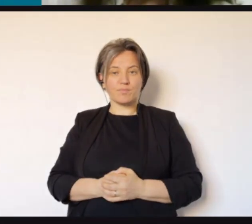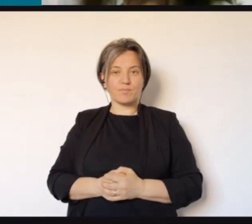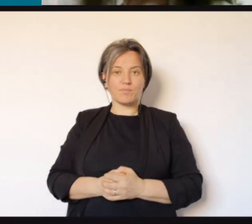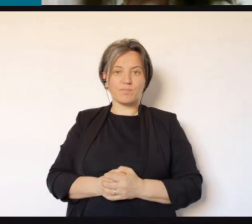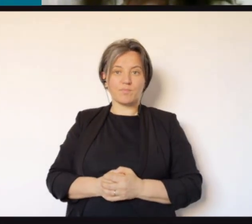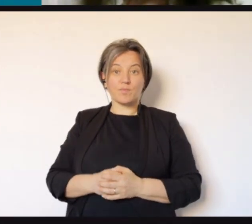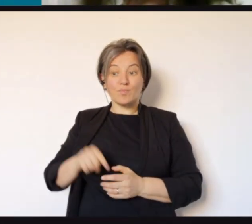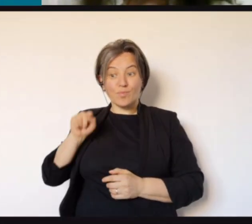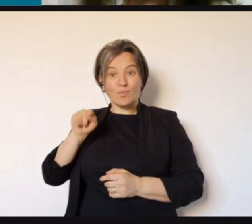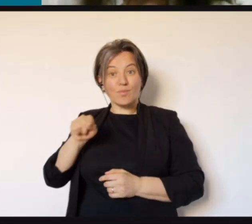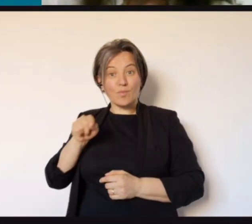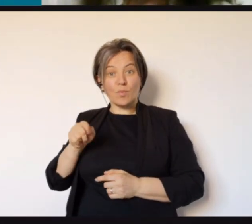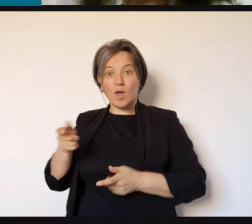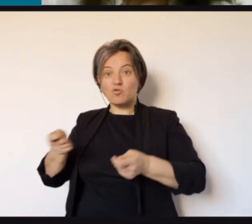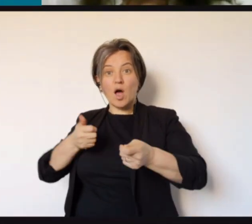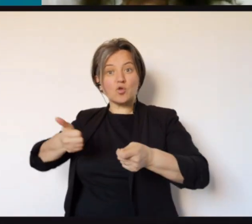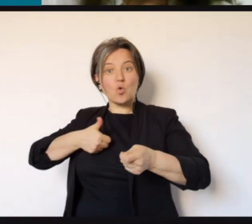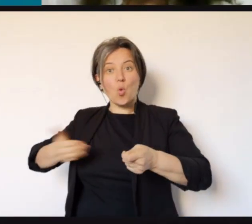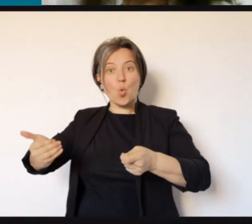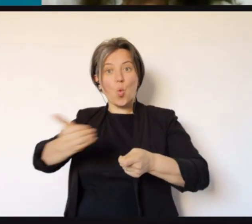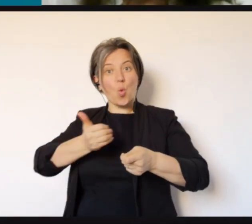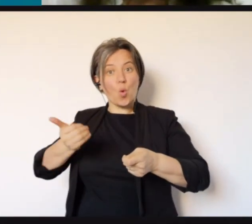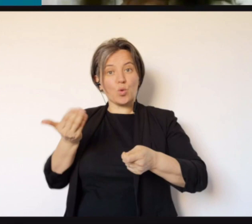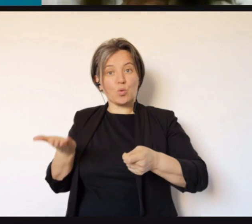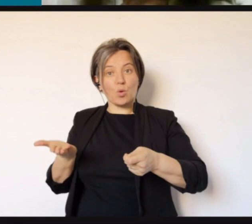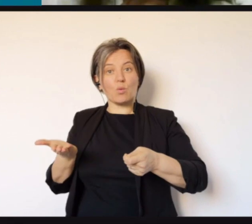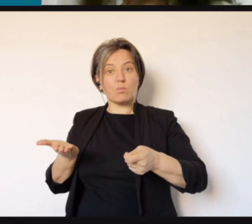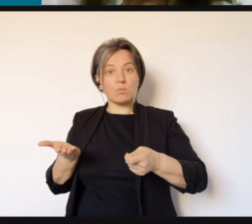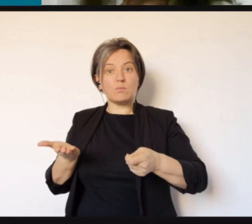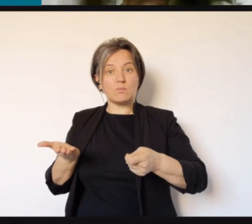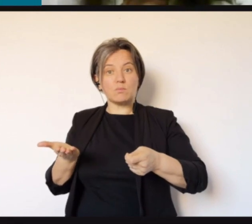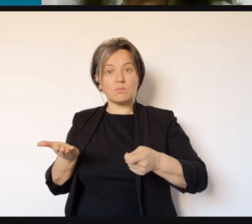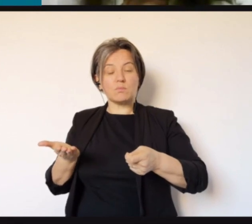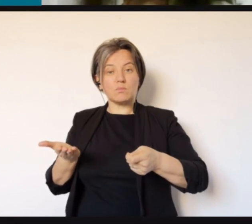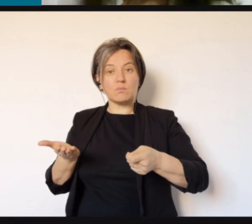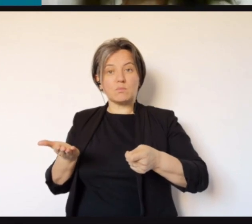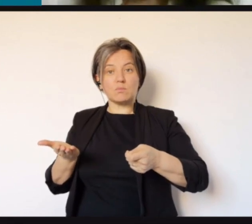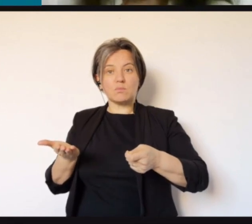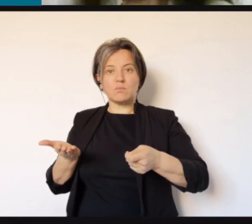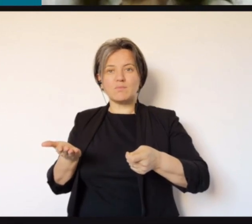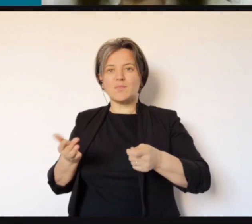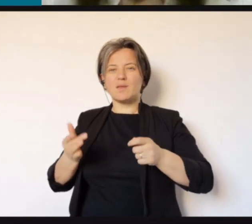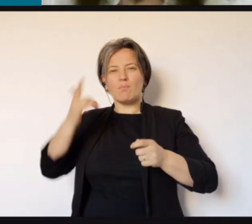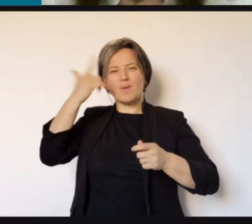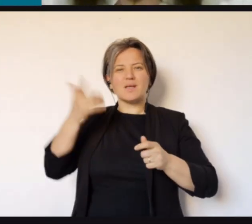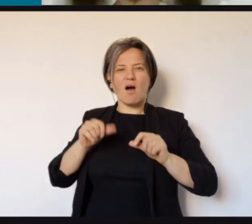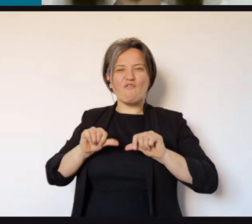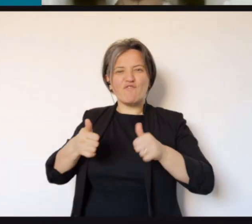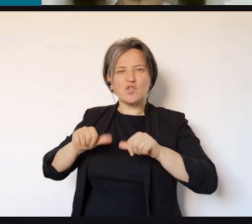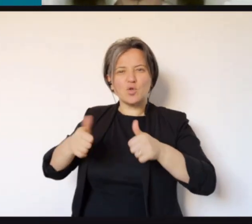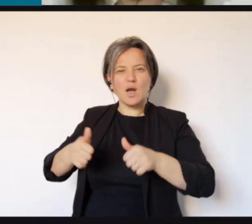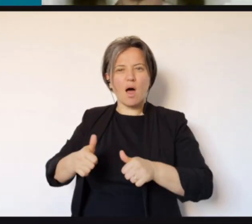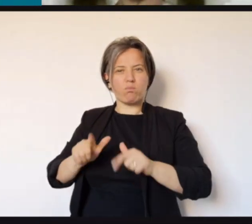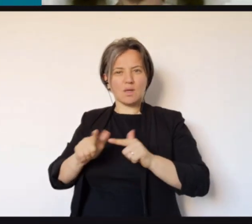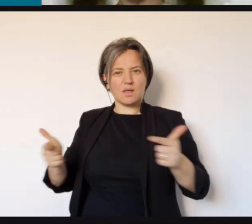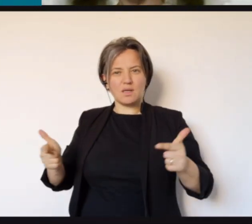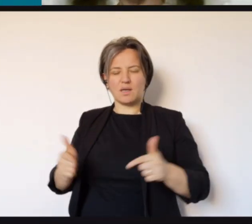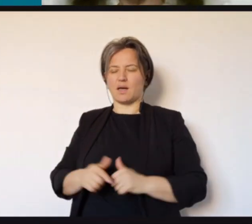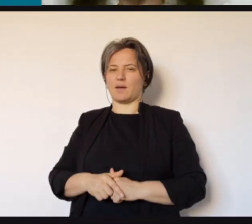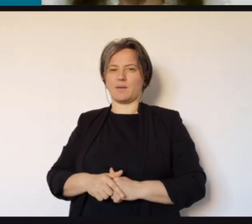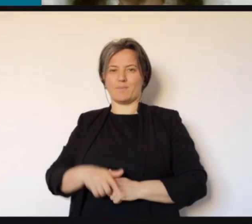rivolgersi, e tutto lo dovevano gestire da loro, da sé, con nessun fisioterapista,